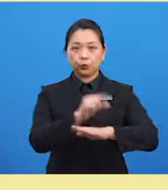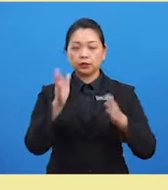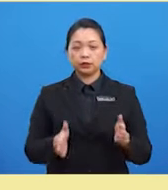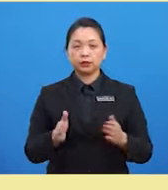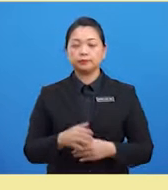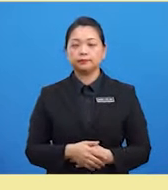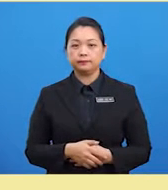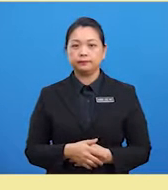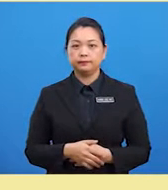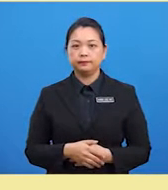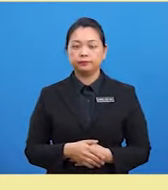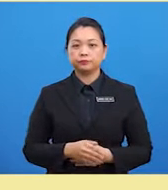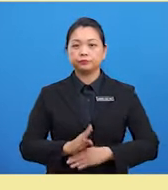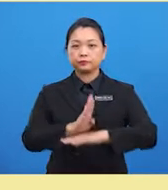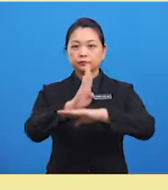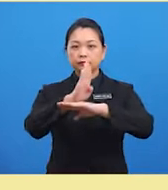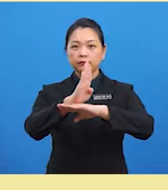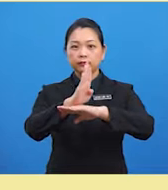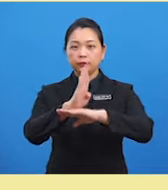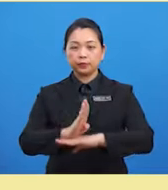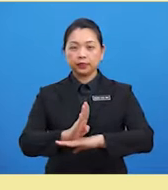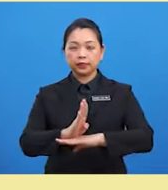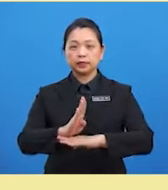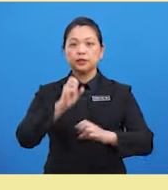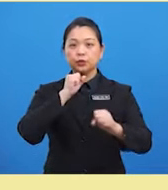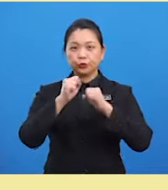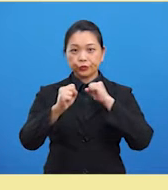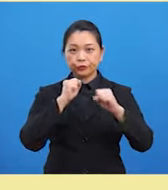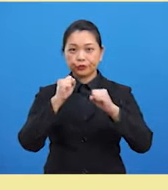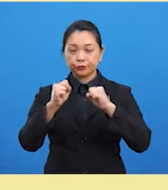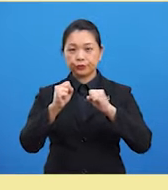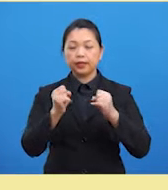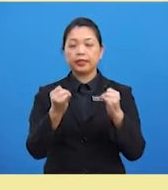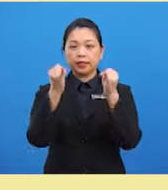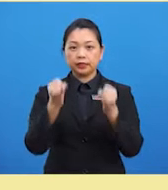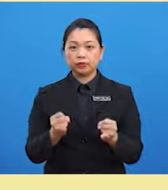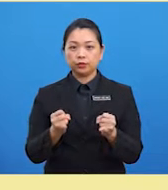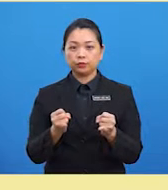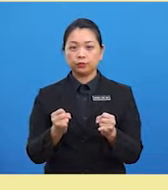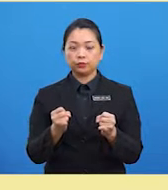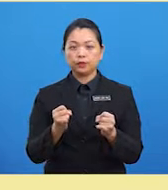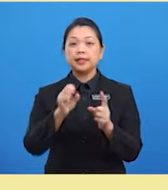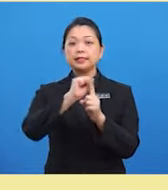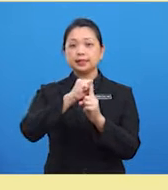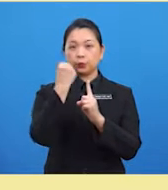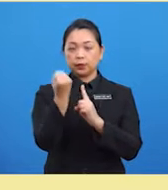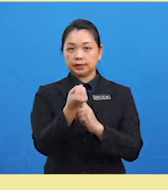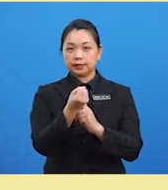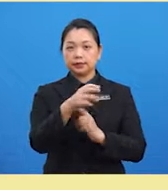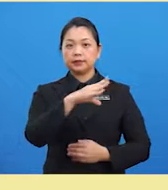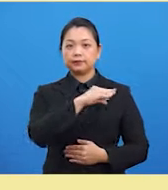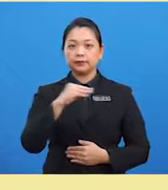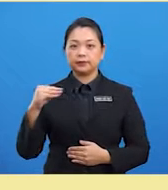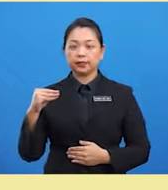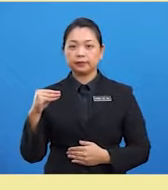iaitu budaya, sosial, individu, situasi dan